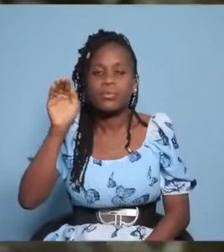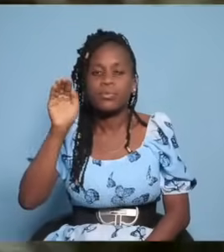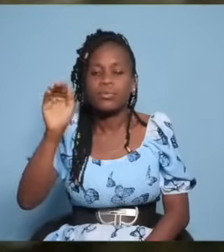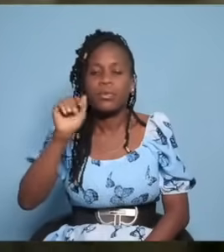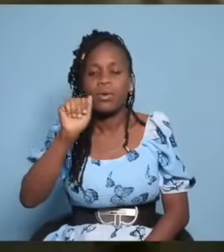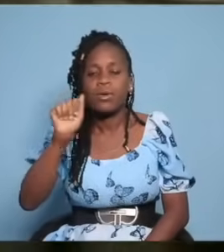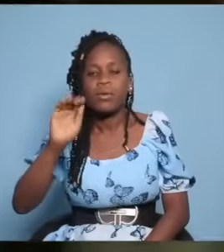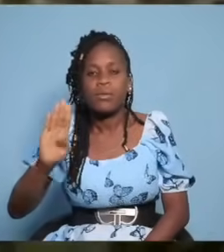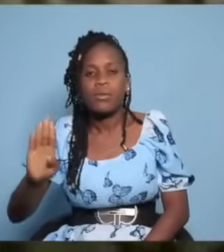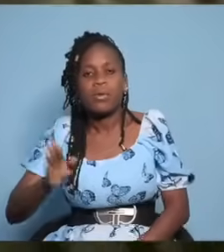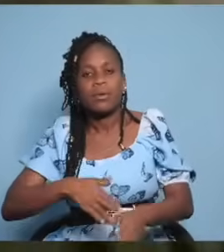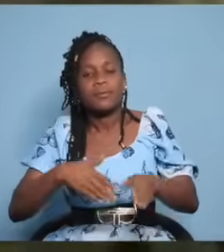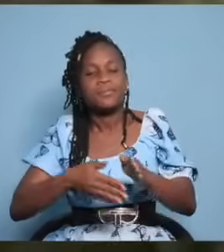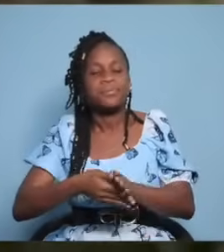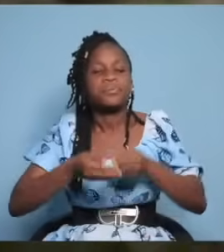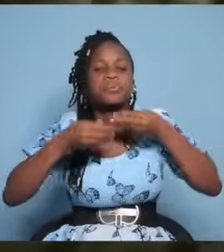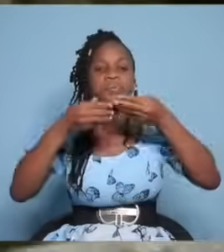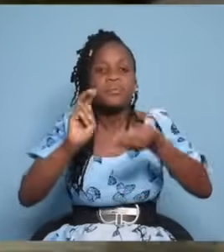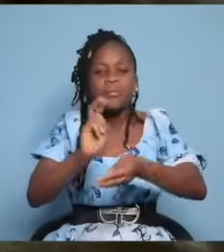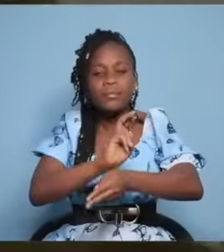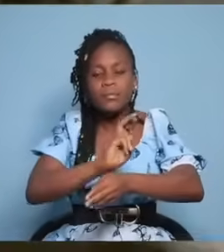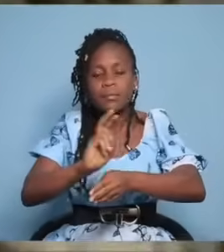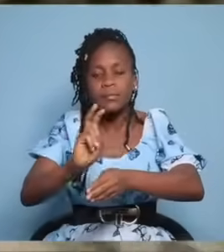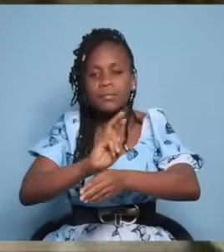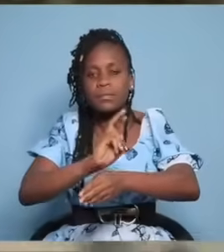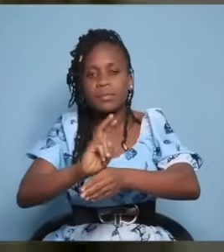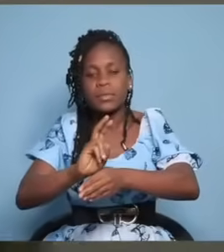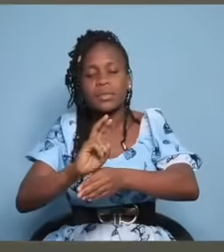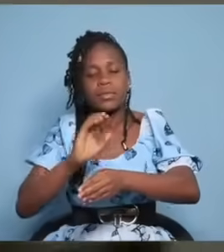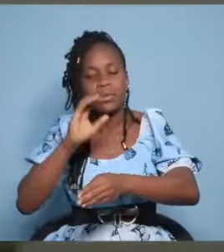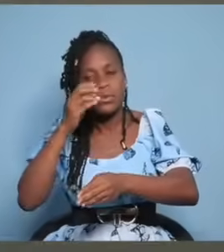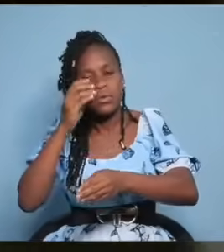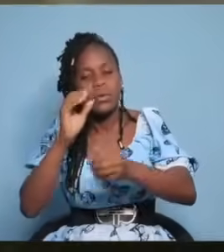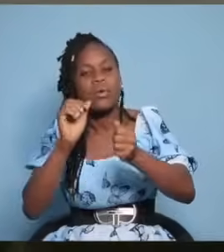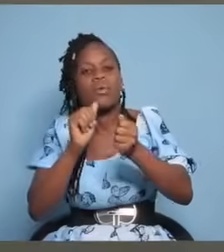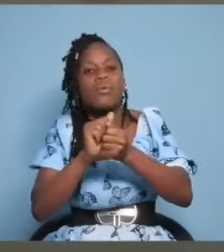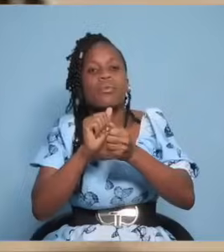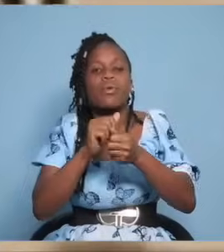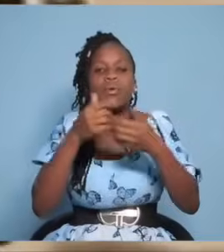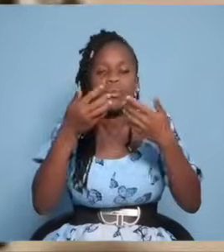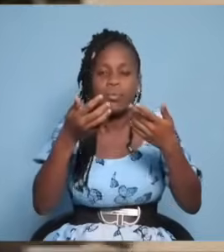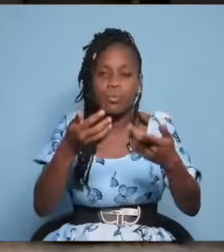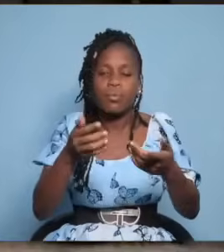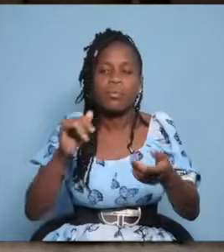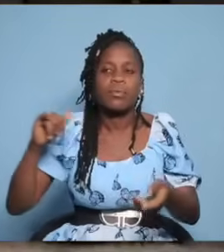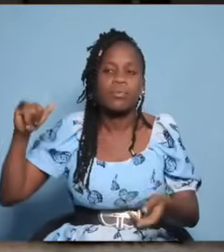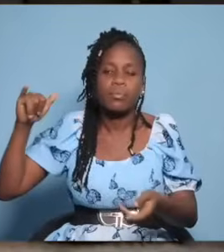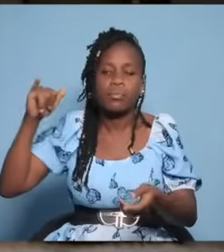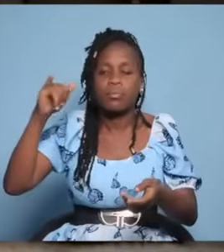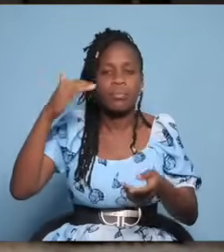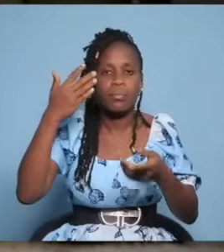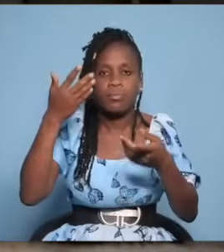al-Bashir na serikali ikatoa ulinzi, mabodyguard, watu wa intelijensia, watu wote wa mifumo, helicopter, hiyo